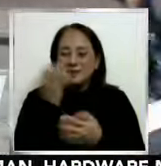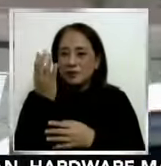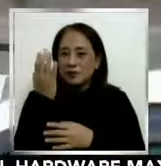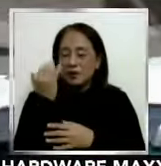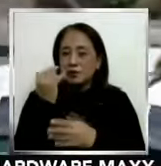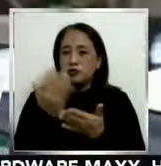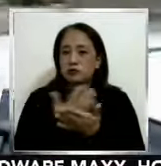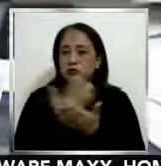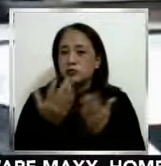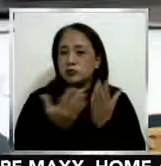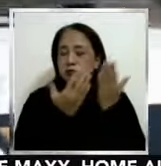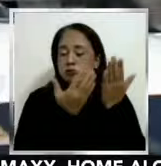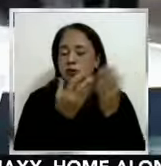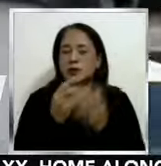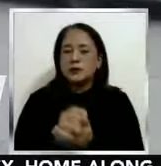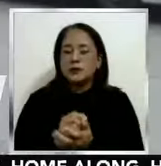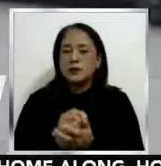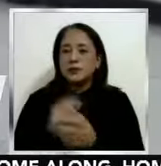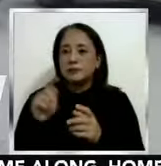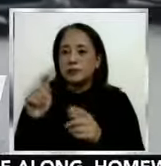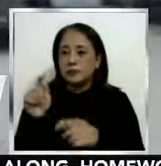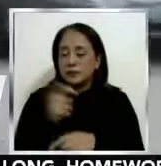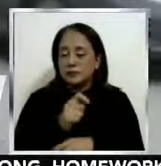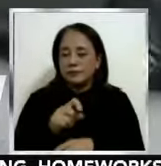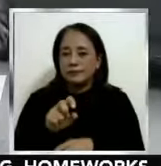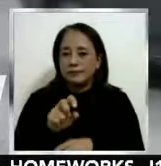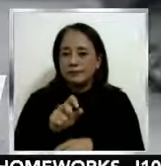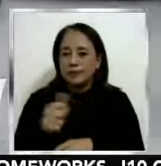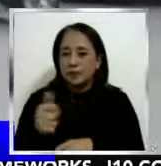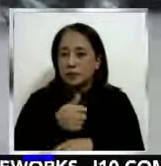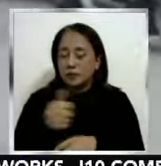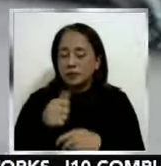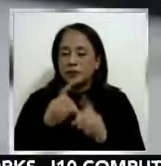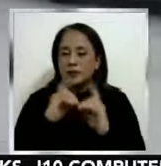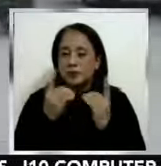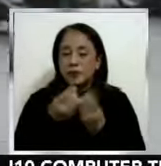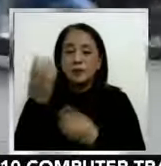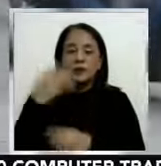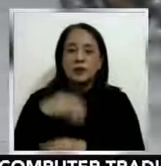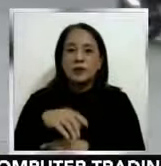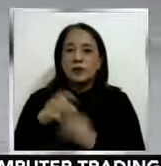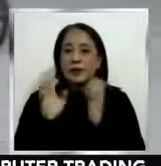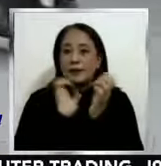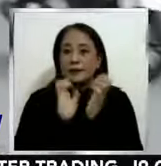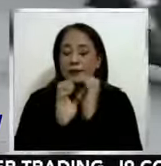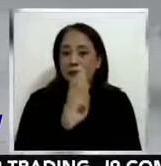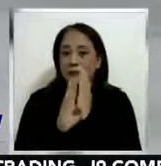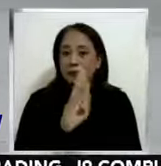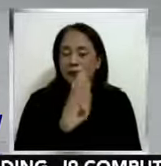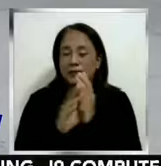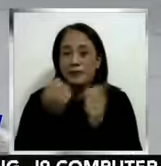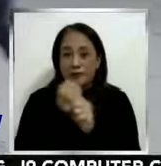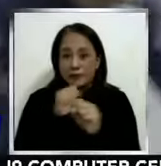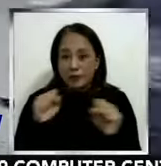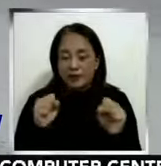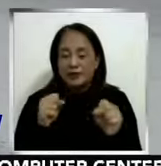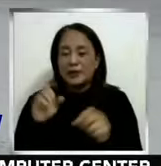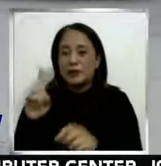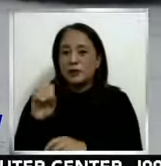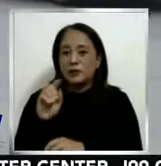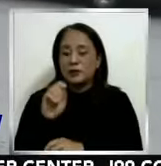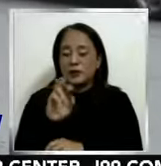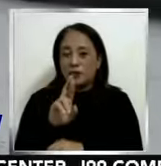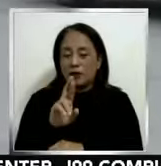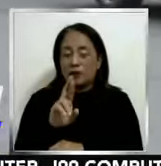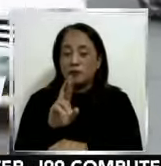ng Transportation Department. Kung dati sa EDSA Bus Carousel may libreng sakay sa rekomendasyon ng DOTR sa LTFRB,